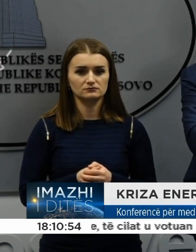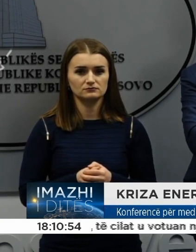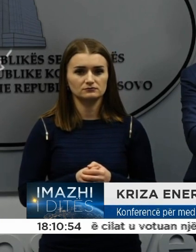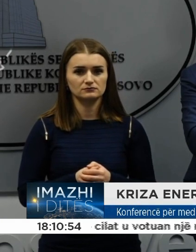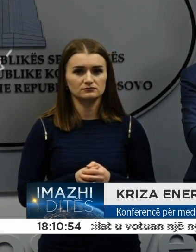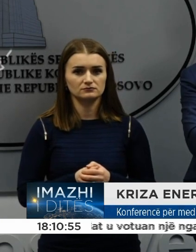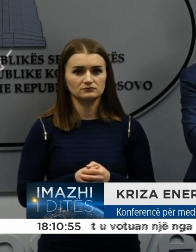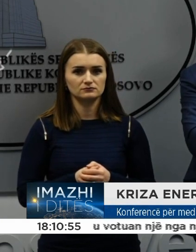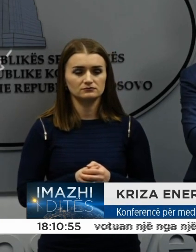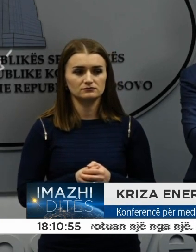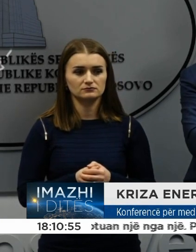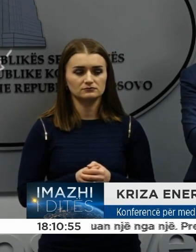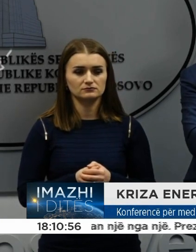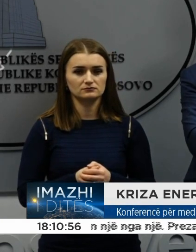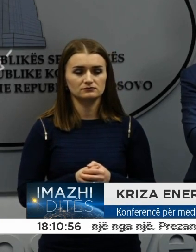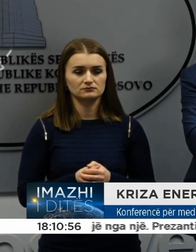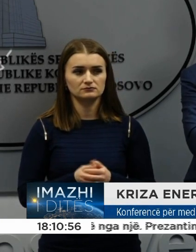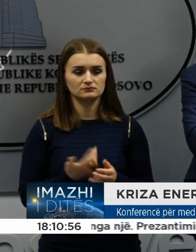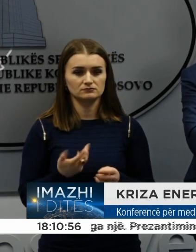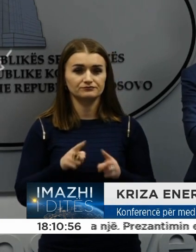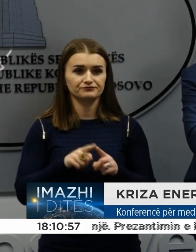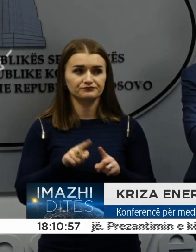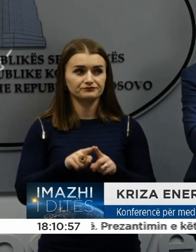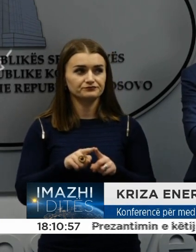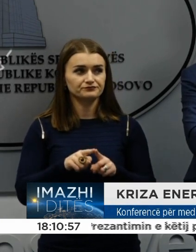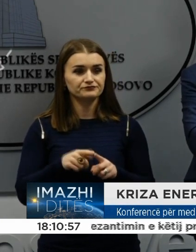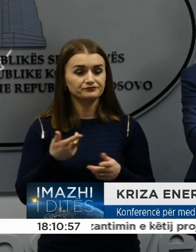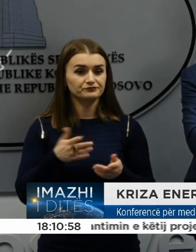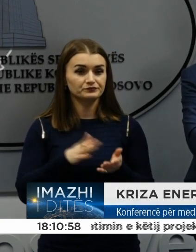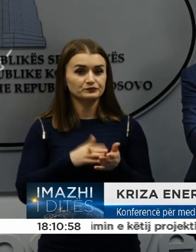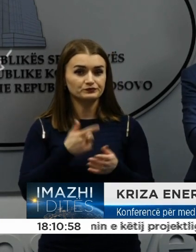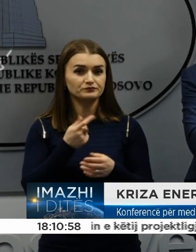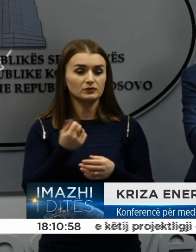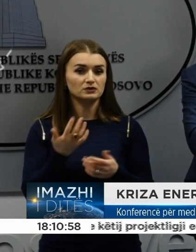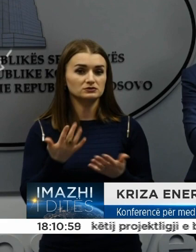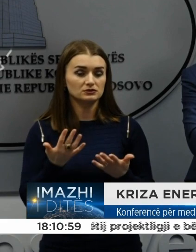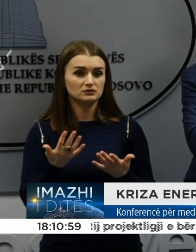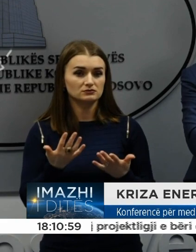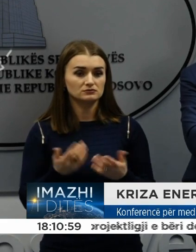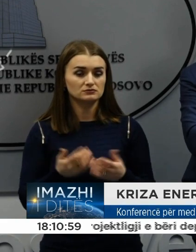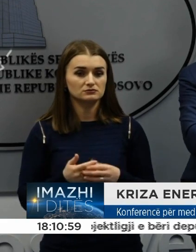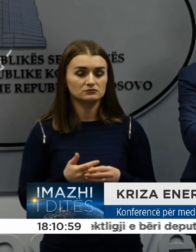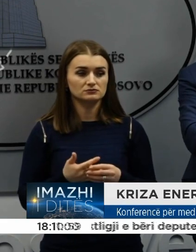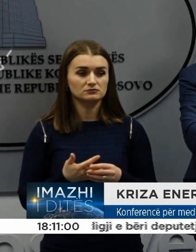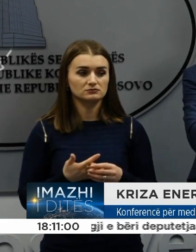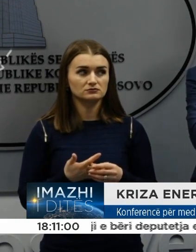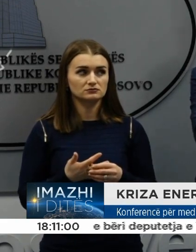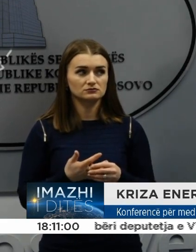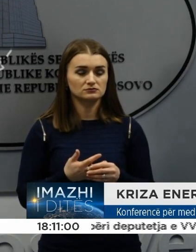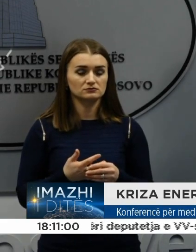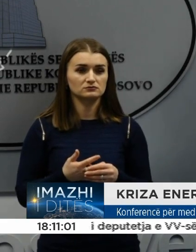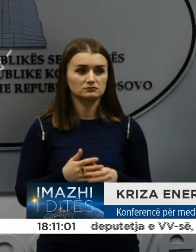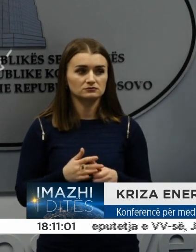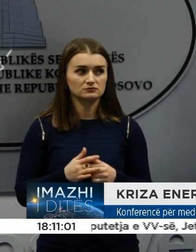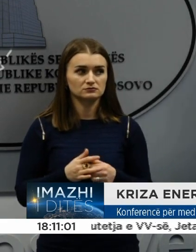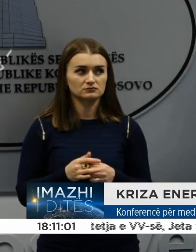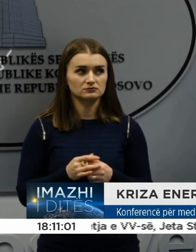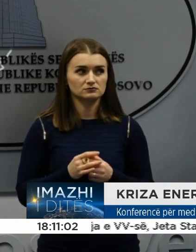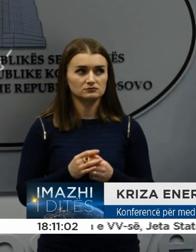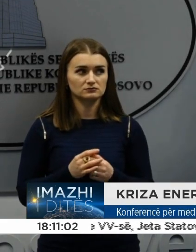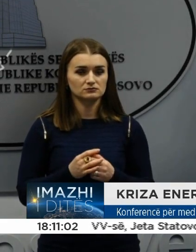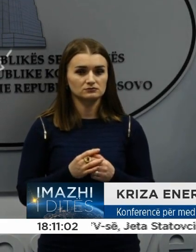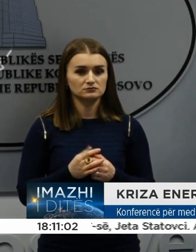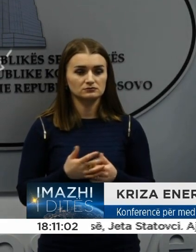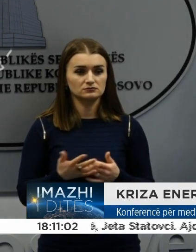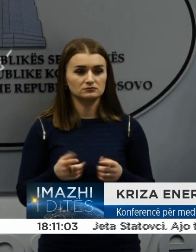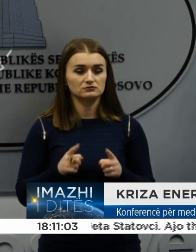qmimin që e merë, qdo pjesmarsne në skenaj në zhëtik, betëm pak ta përfundaj. Gjdo kush